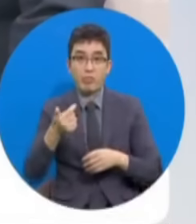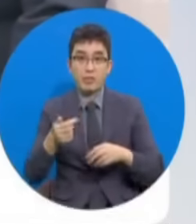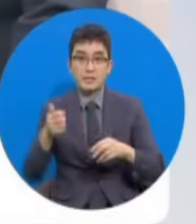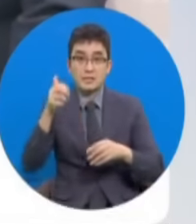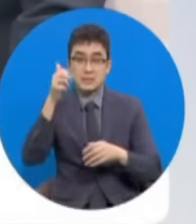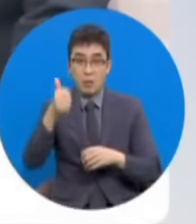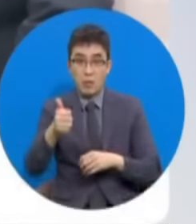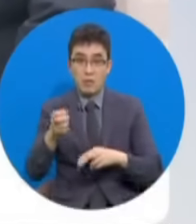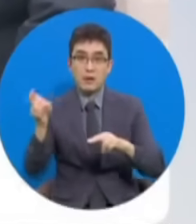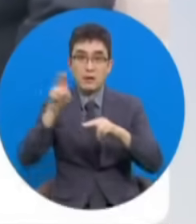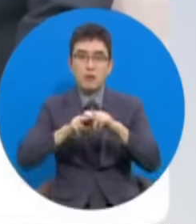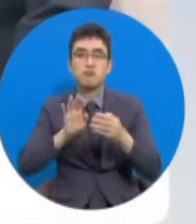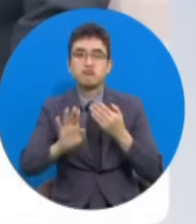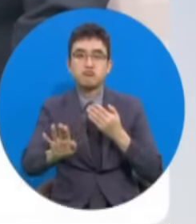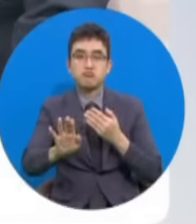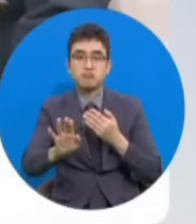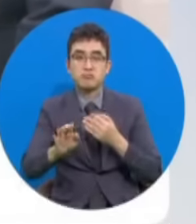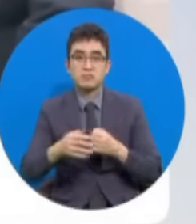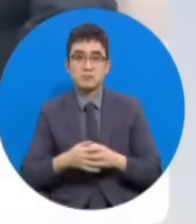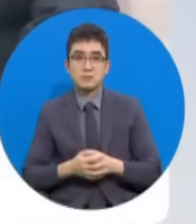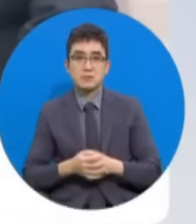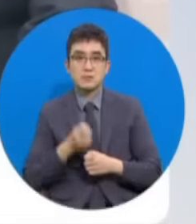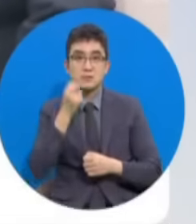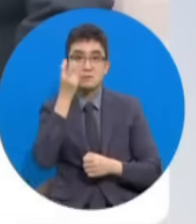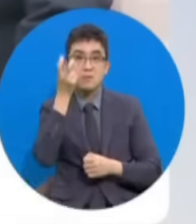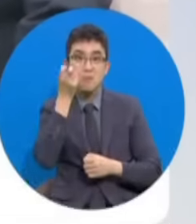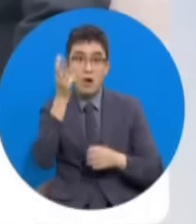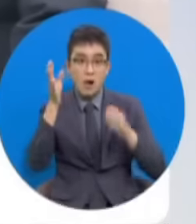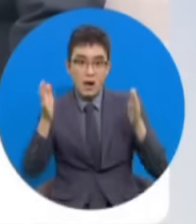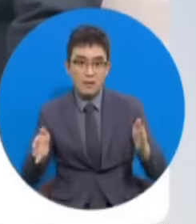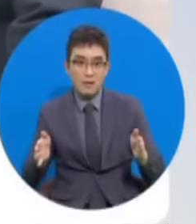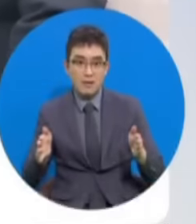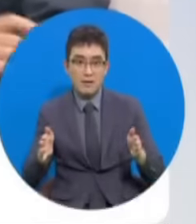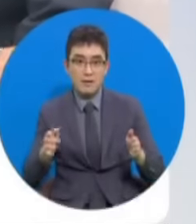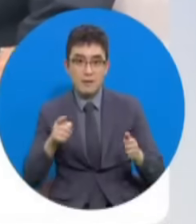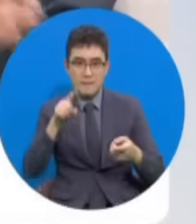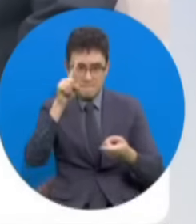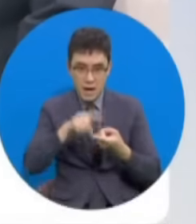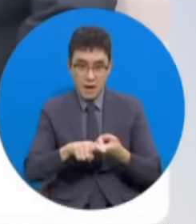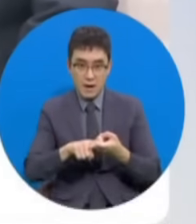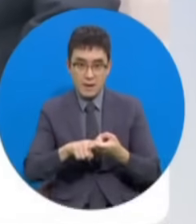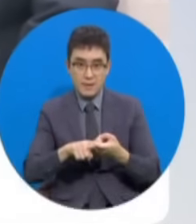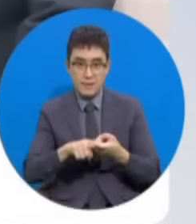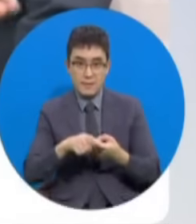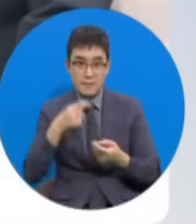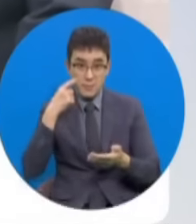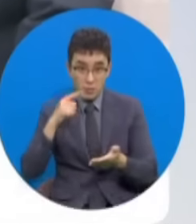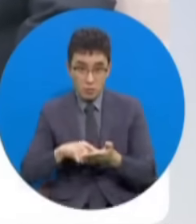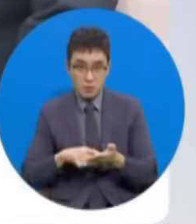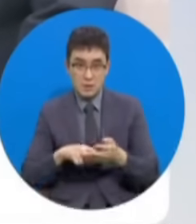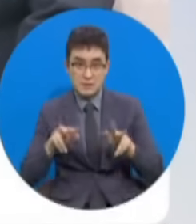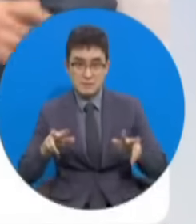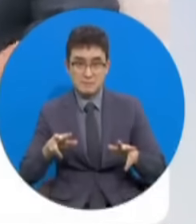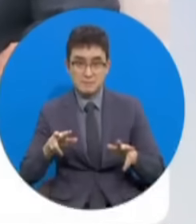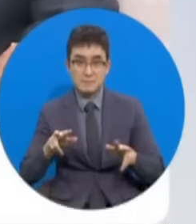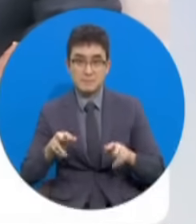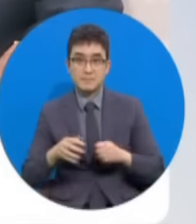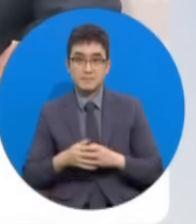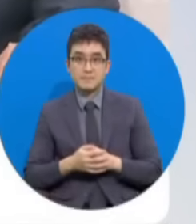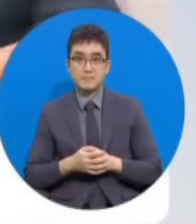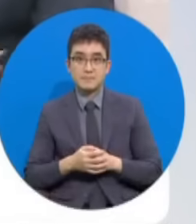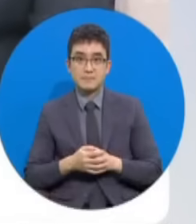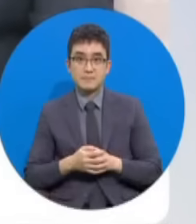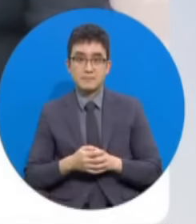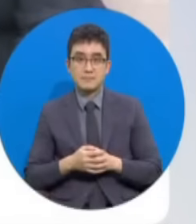거죠. 바로 2, 3개월 안에 그 안이 합리적 도출을 했다 하더라도 그렇게 빨리 지금 현재는 또